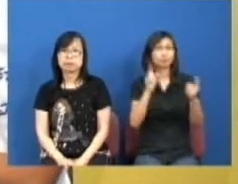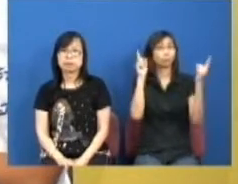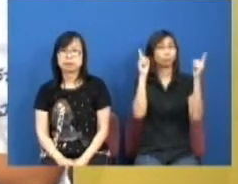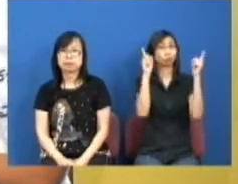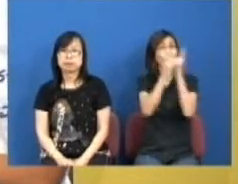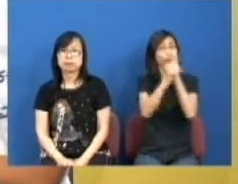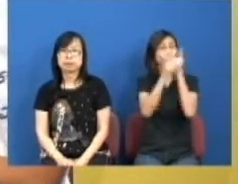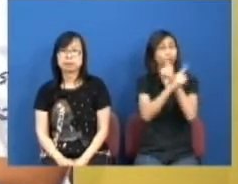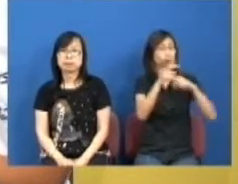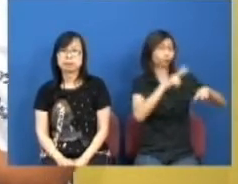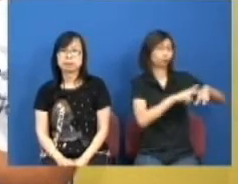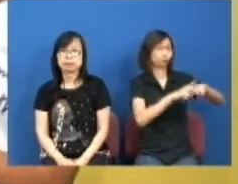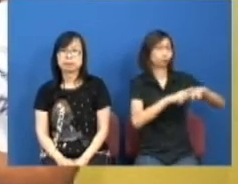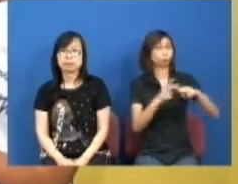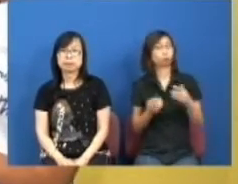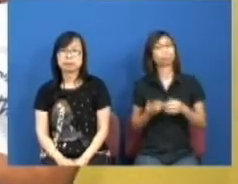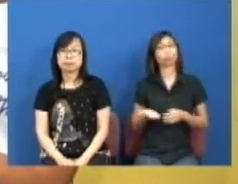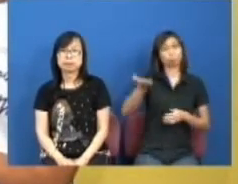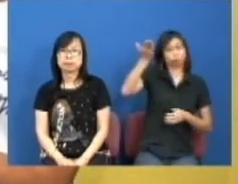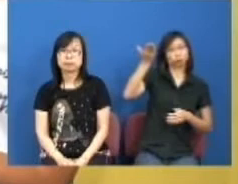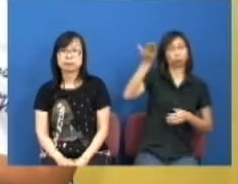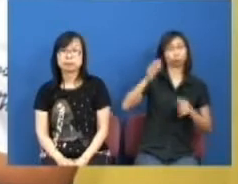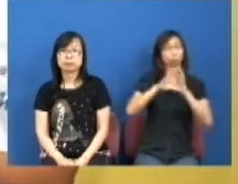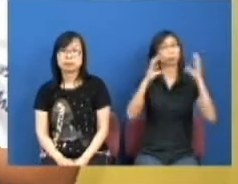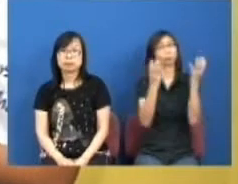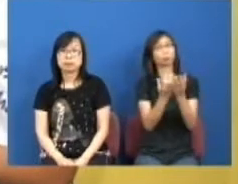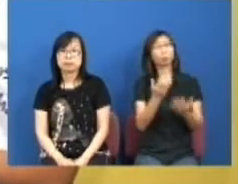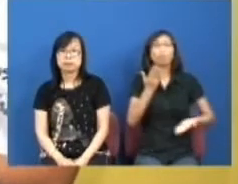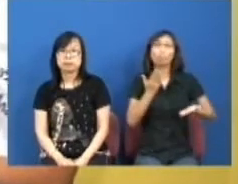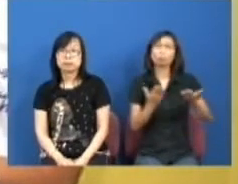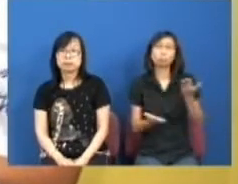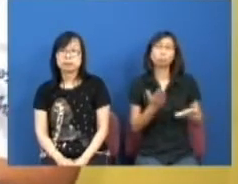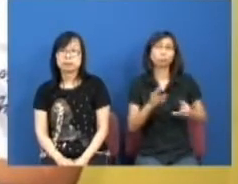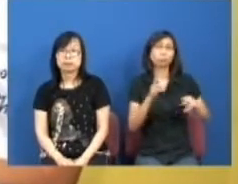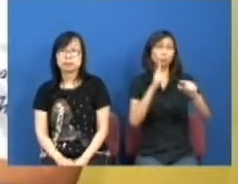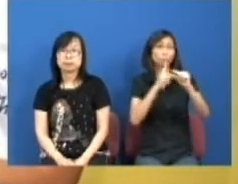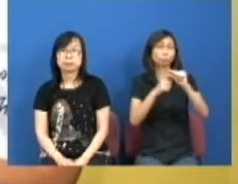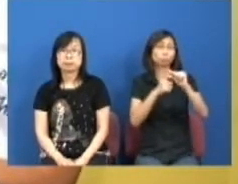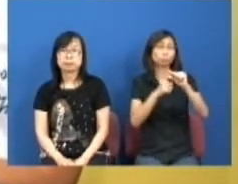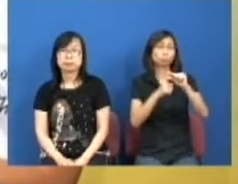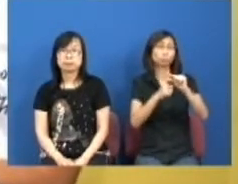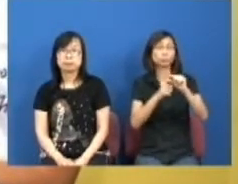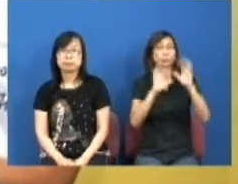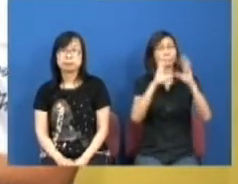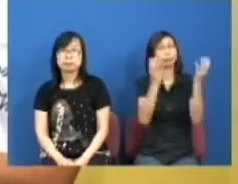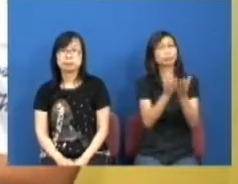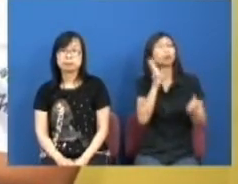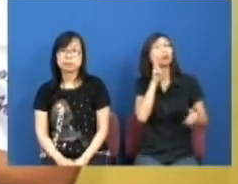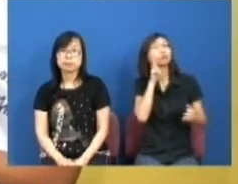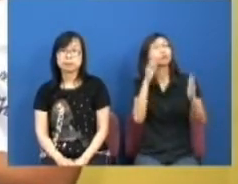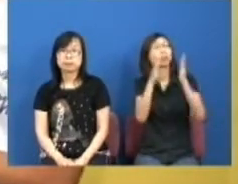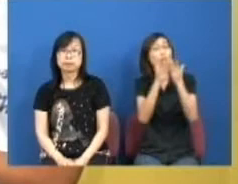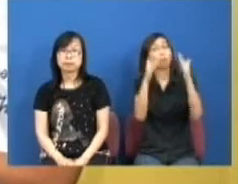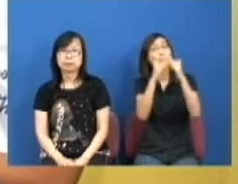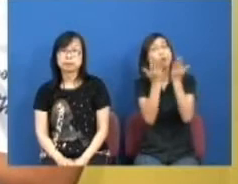咁甚至其實一啲中資嘅機構本身。可能是無論學校啊、銀行啊，或者一啲同商業有關嘅組